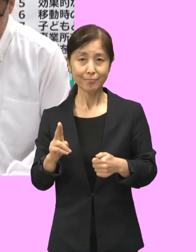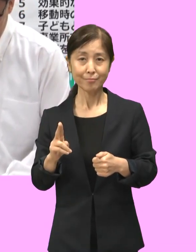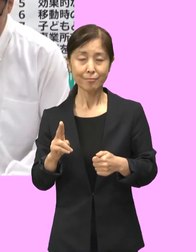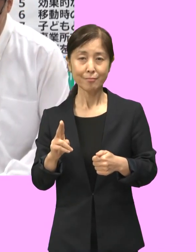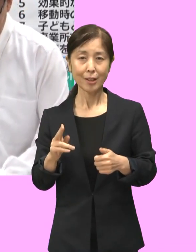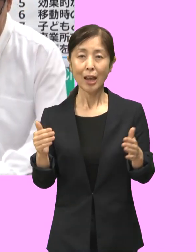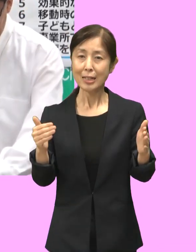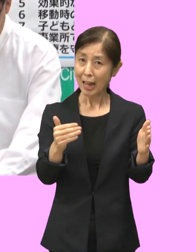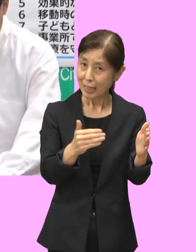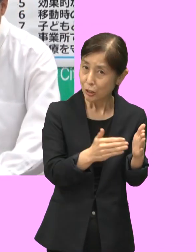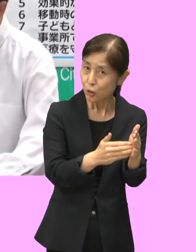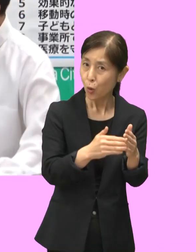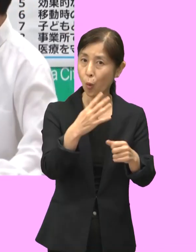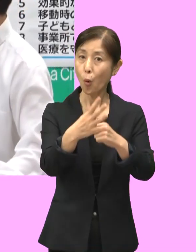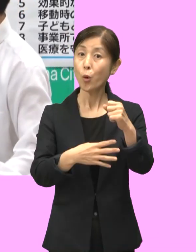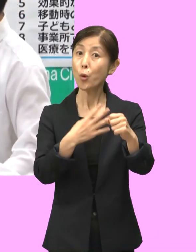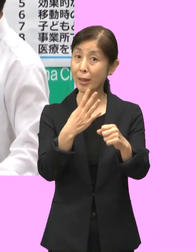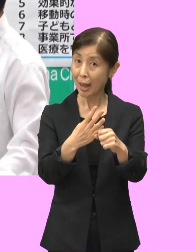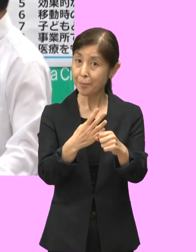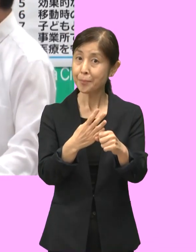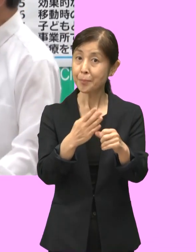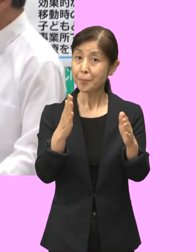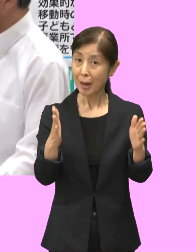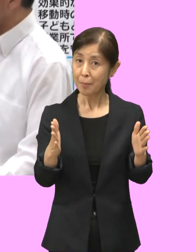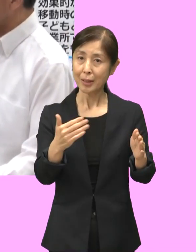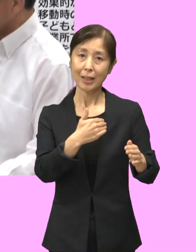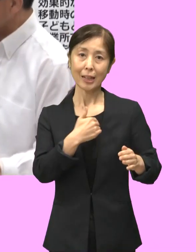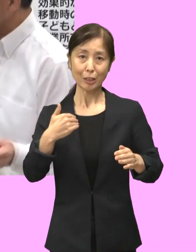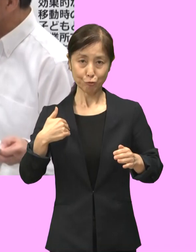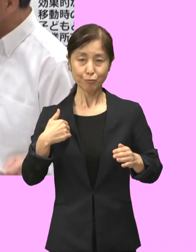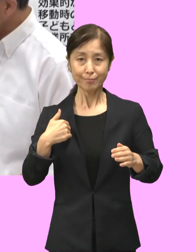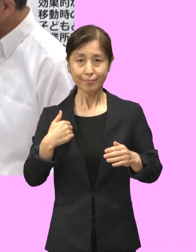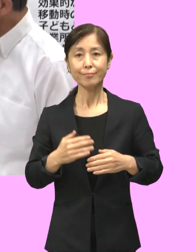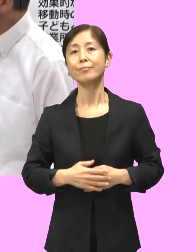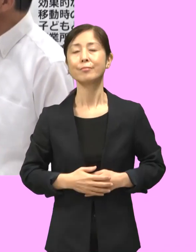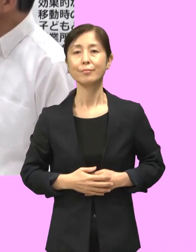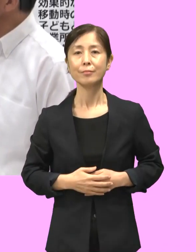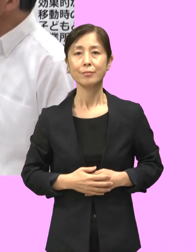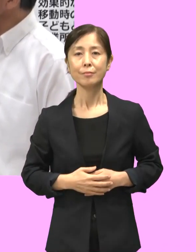4年、最長4年まで延長可能にするというものであります。